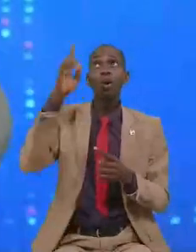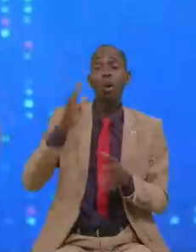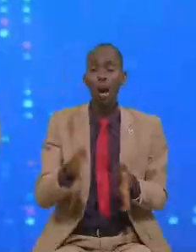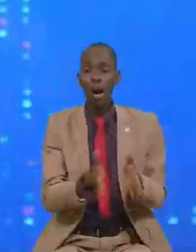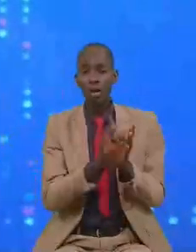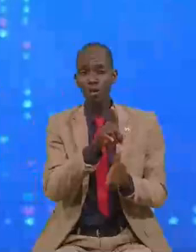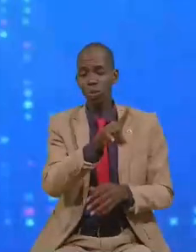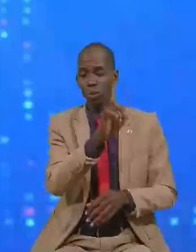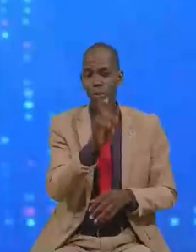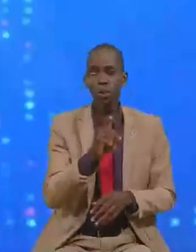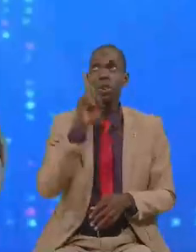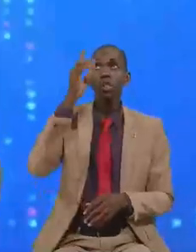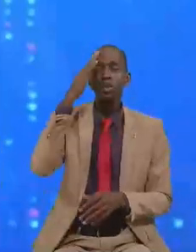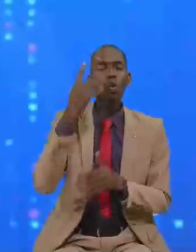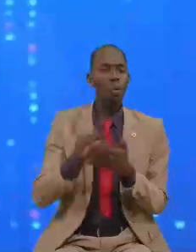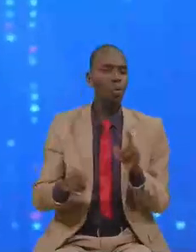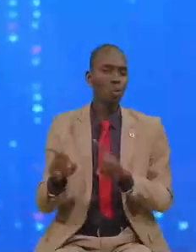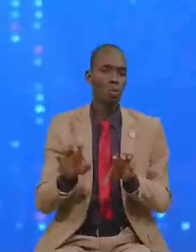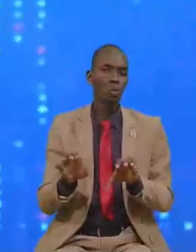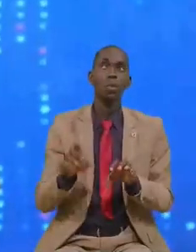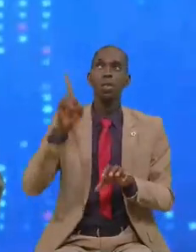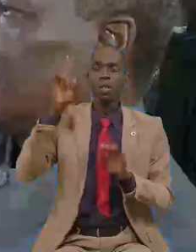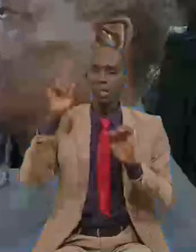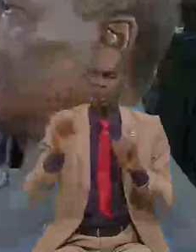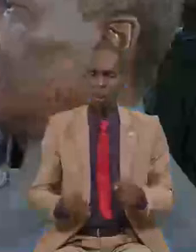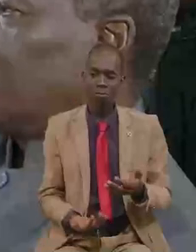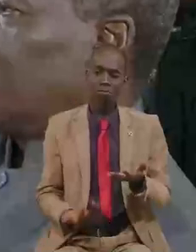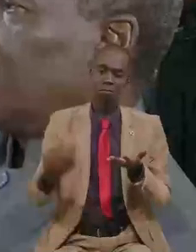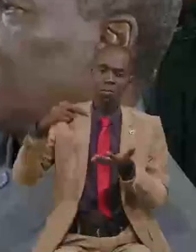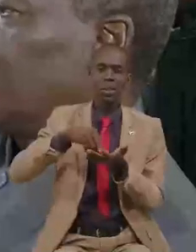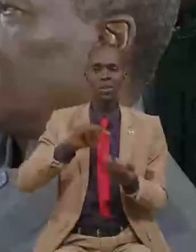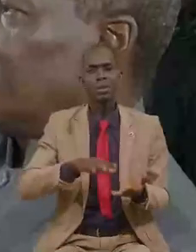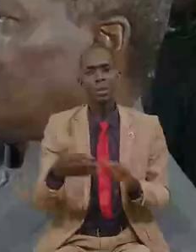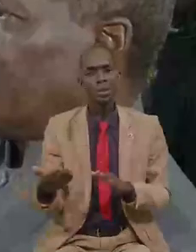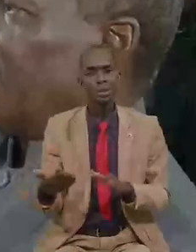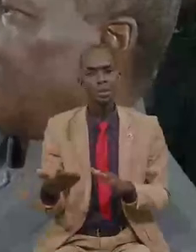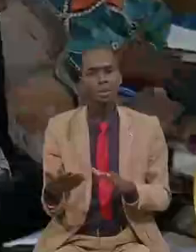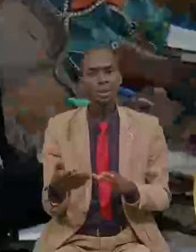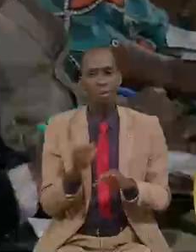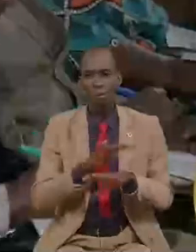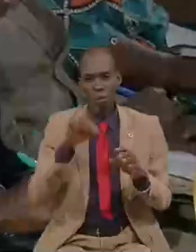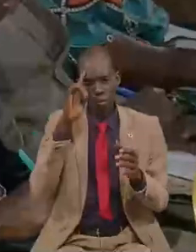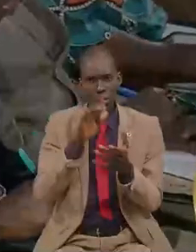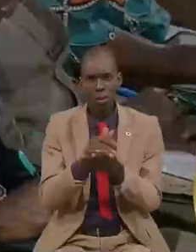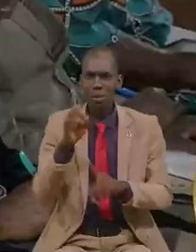faire. Il peut ressusciter les morts. Amen.